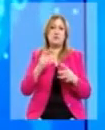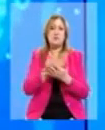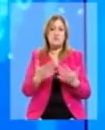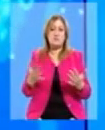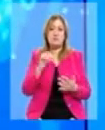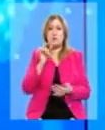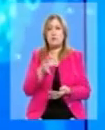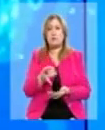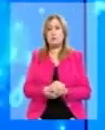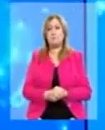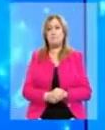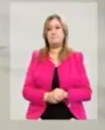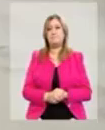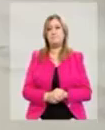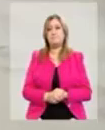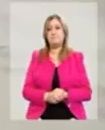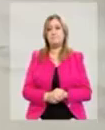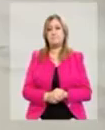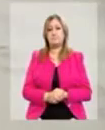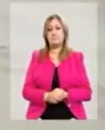районе подробнее.